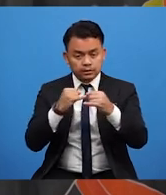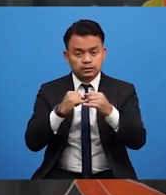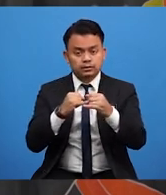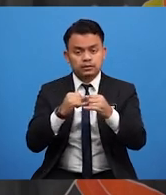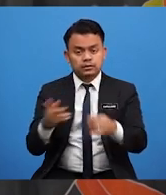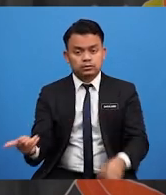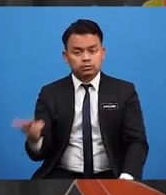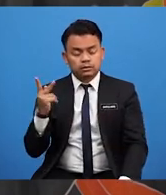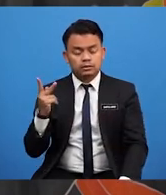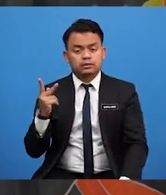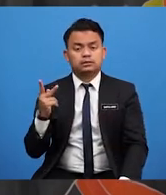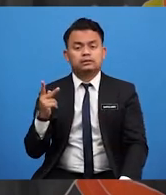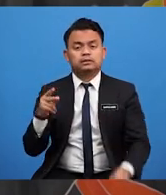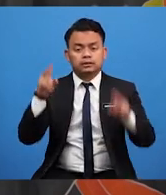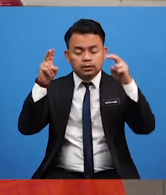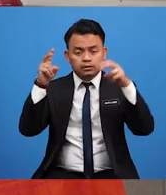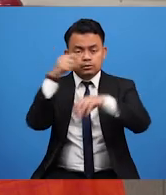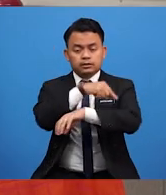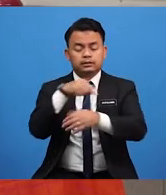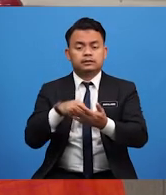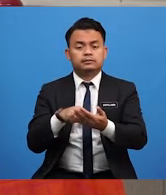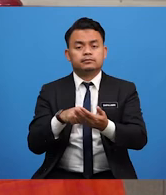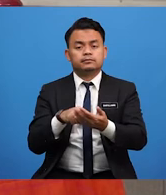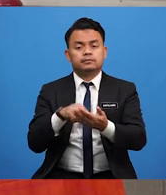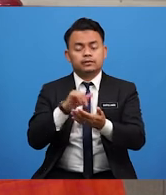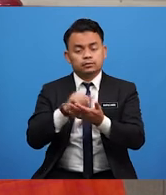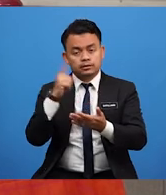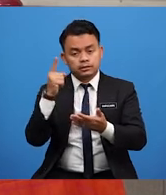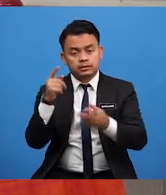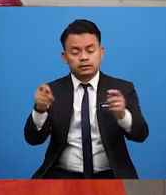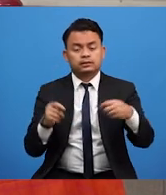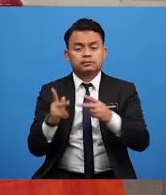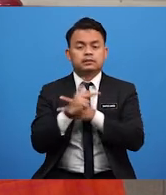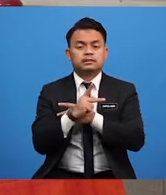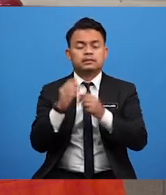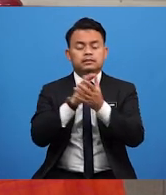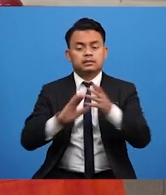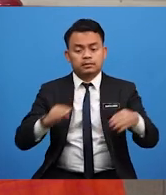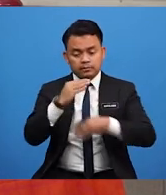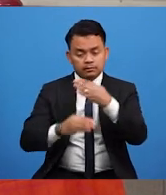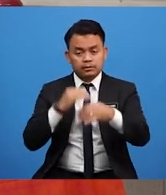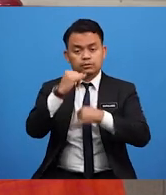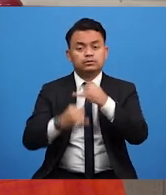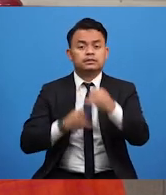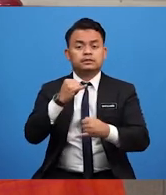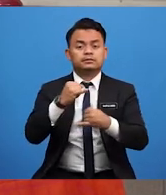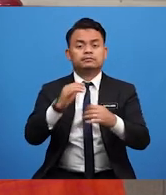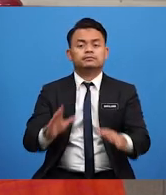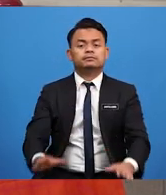menguasai topik pembelajaran kita pada hari ini. Sekian saja, terima kasih dan selamat maju jaya.